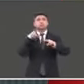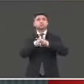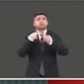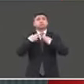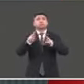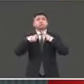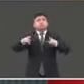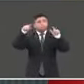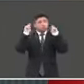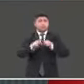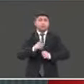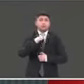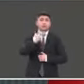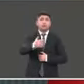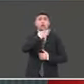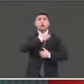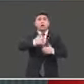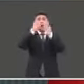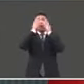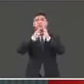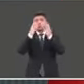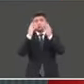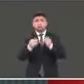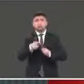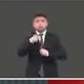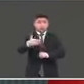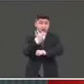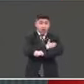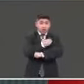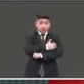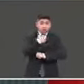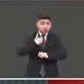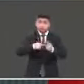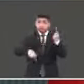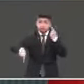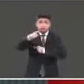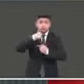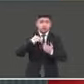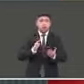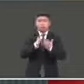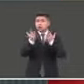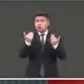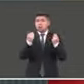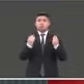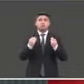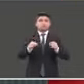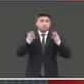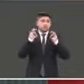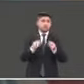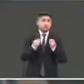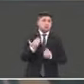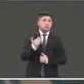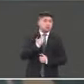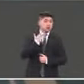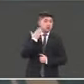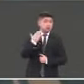gerçekleştirdik hamdolsun bu emeklerimizin karşılığını da almaya başladık